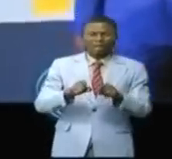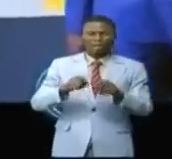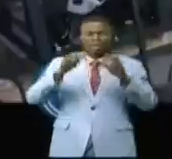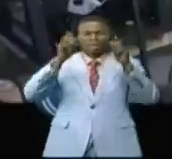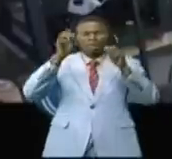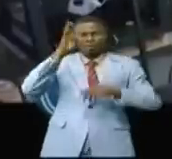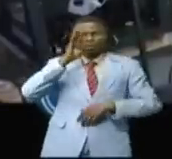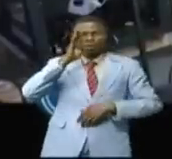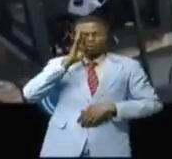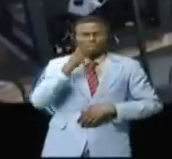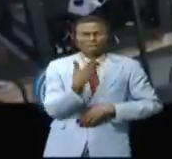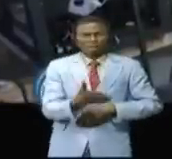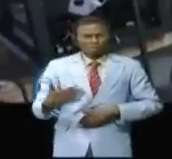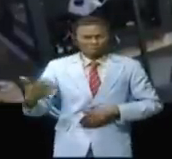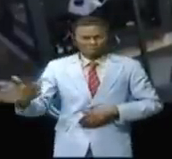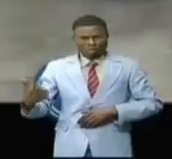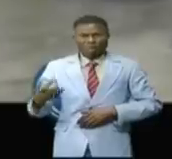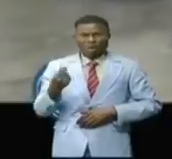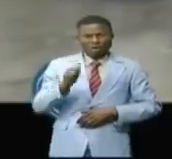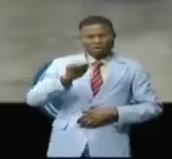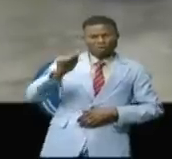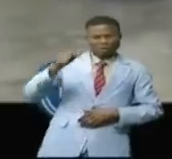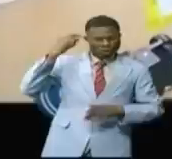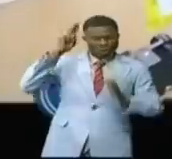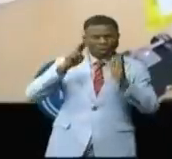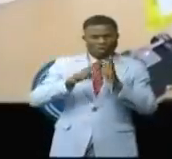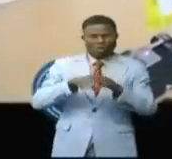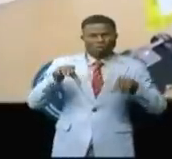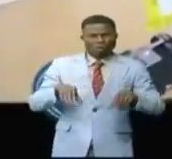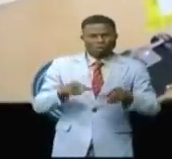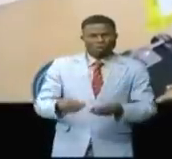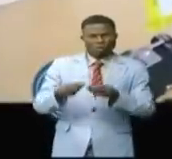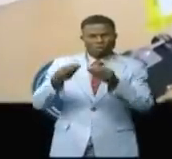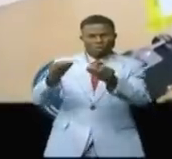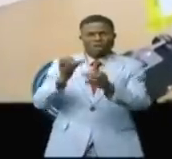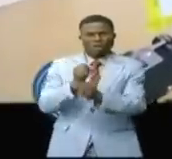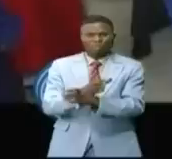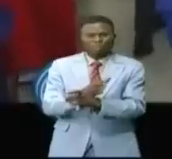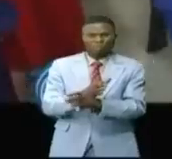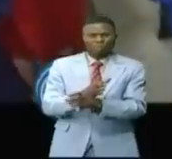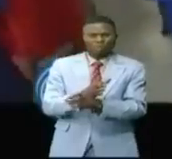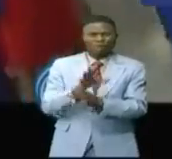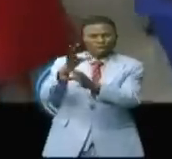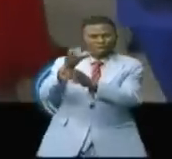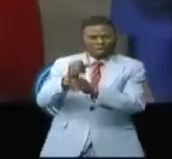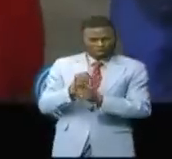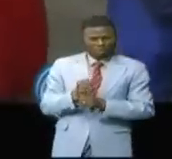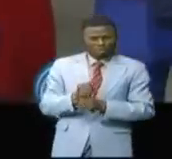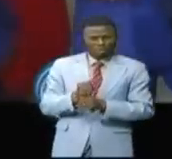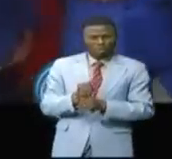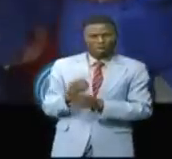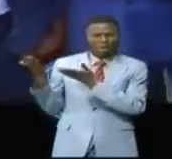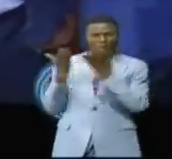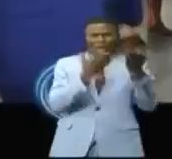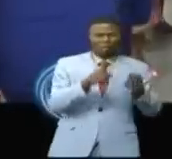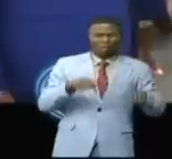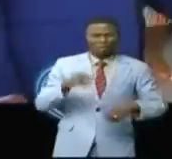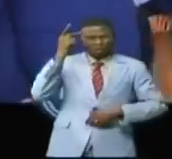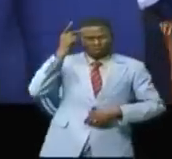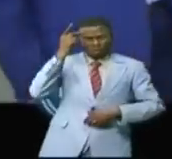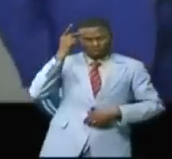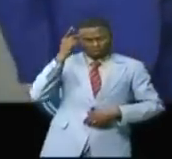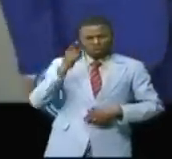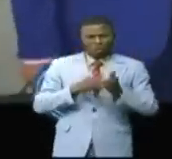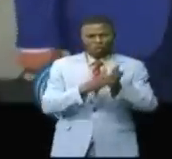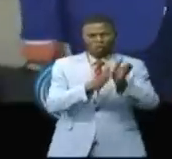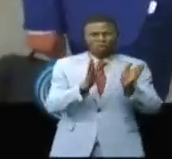équipements acquis ce fonds propres du gouvernement de la république et prêts à être embarqués vers kinshasa grâce au leadership